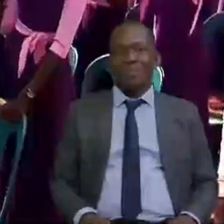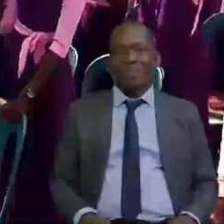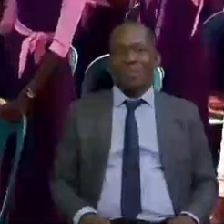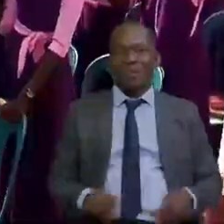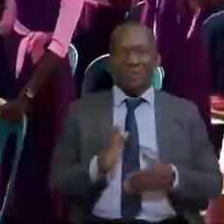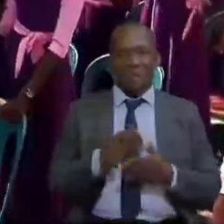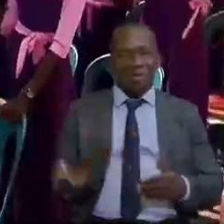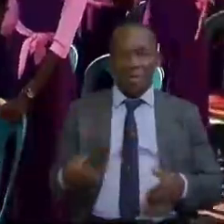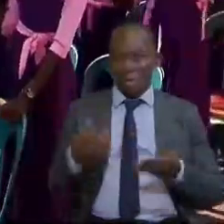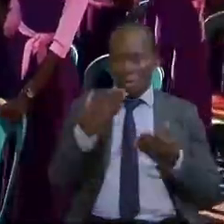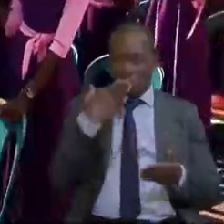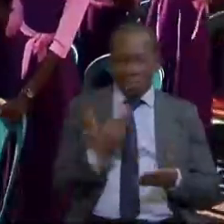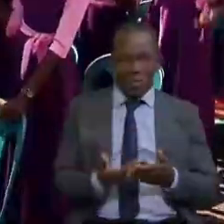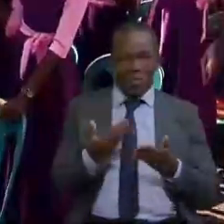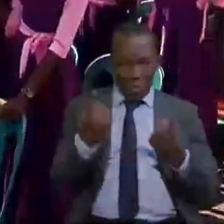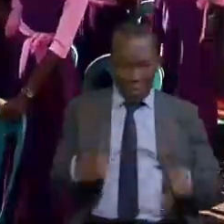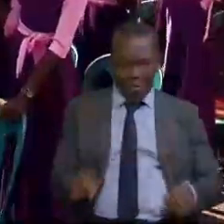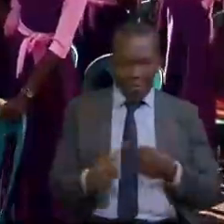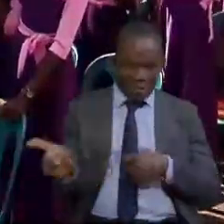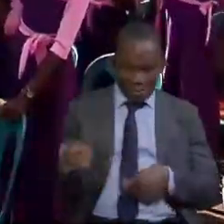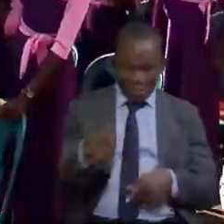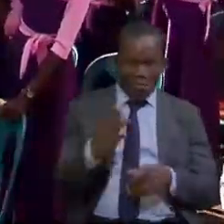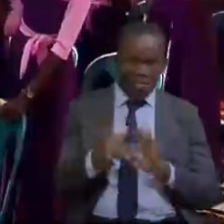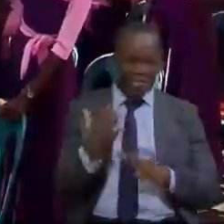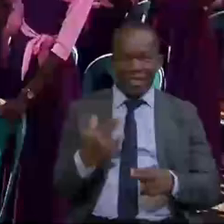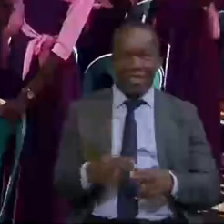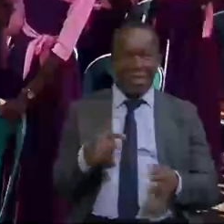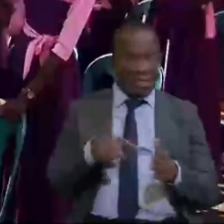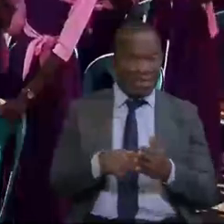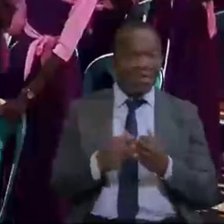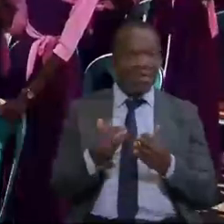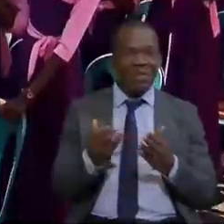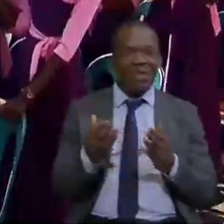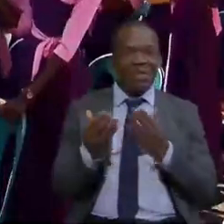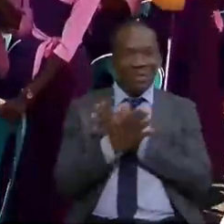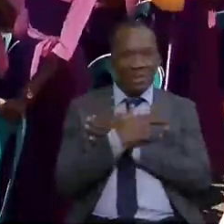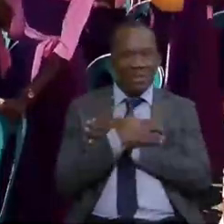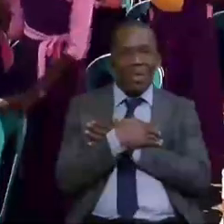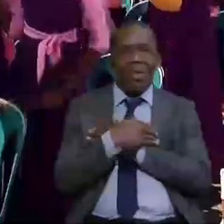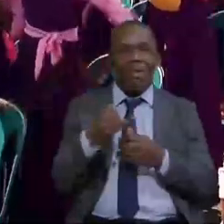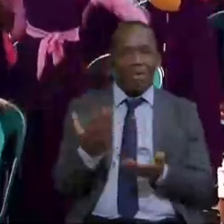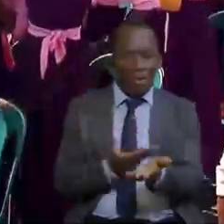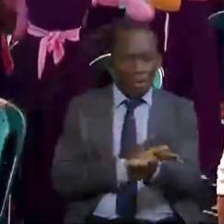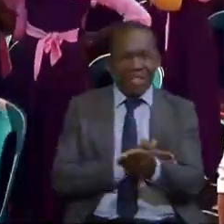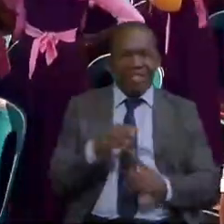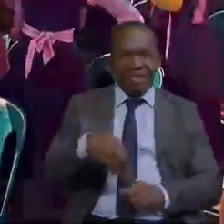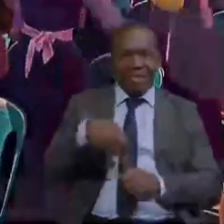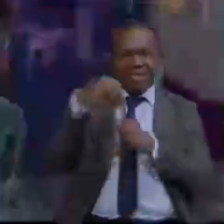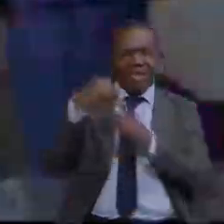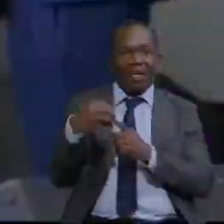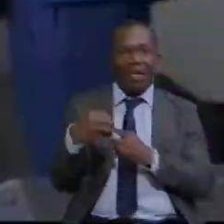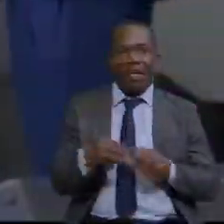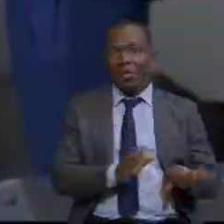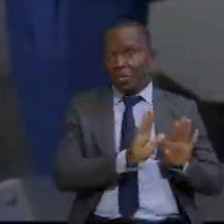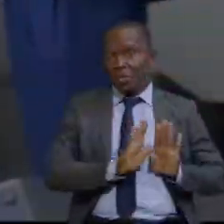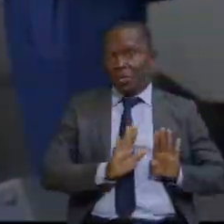vous. Ce dimanche matin, culte d'adoration spécial, le Seigneur ouvrira